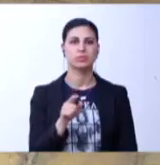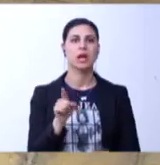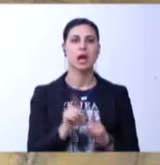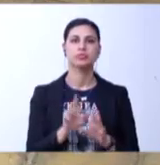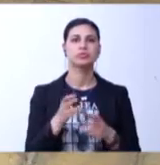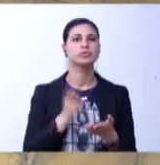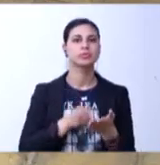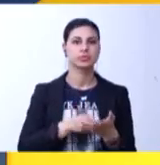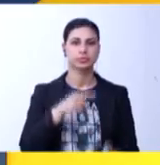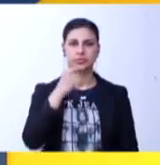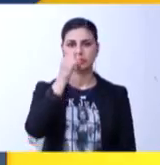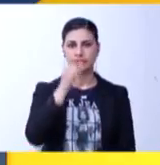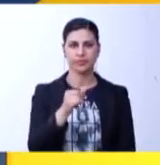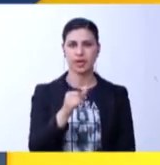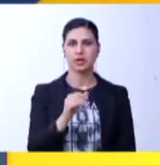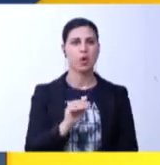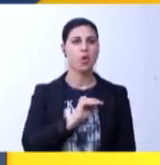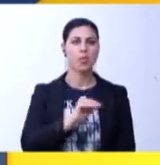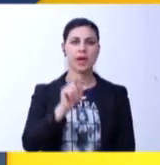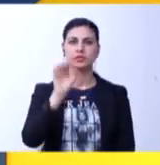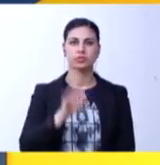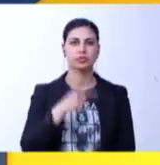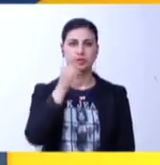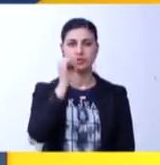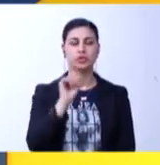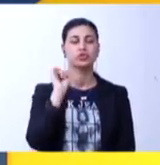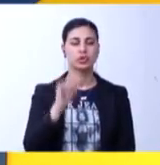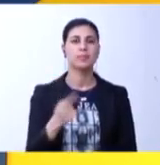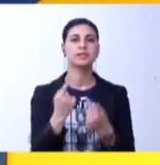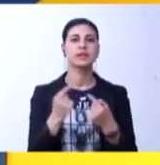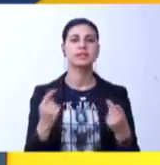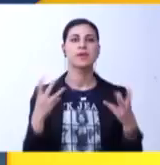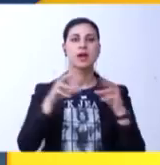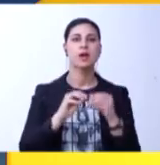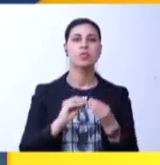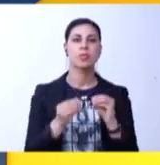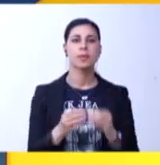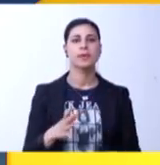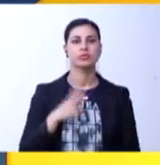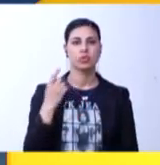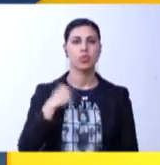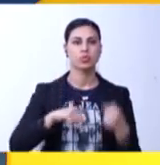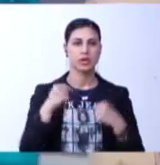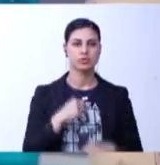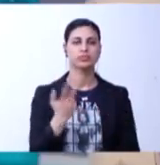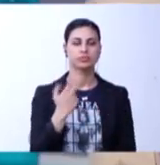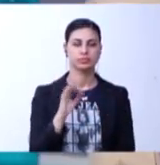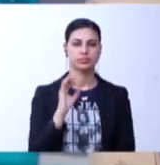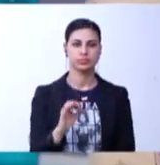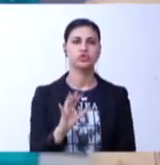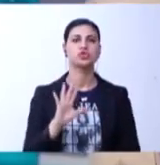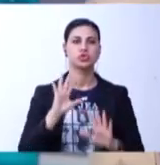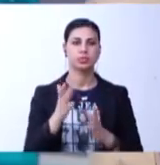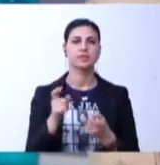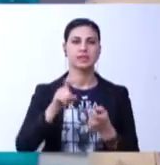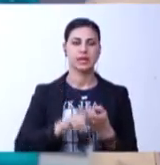შემთხვევაში ვერ ვამტკიცებთ და არ ვამტკიცებთ, იმიტომ რომ შეიძლება რამდენიმე პრობლემა ერთდროულად მიმდინარეობდეს ორგანიზმში. შეიძლება დაემთხვეს ეს